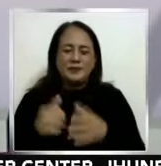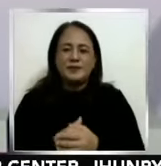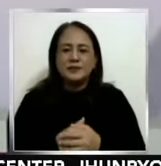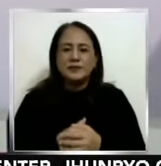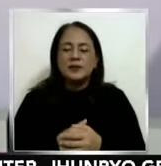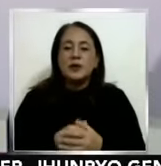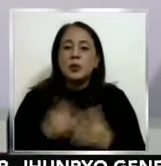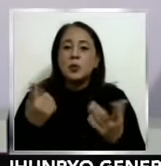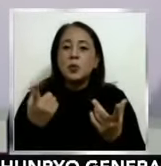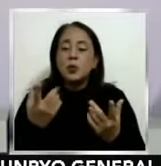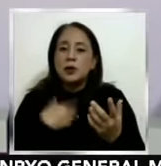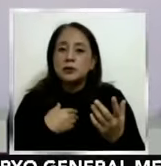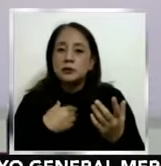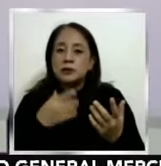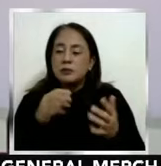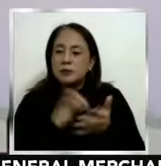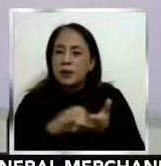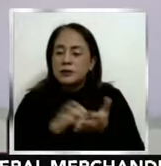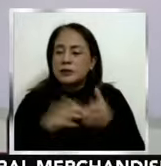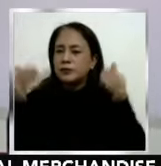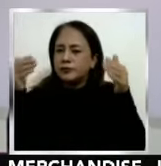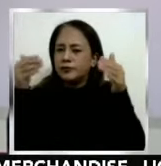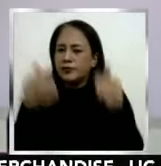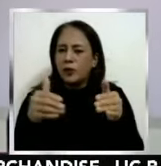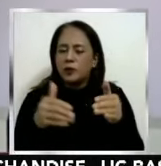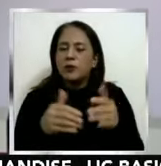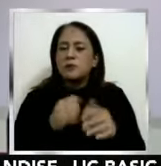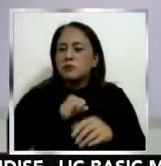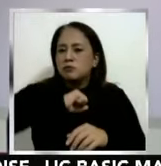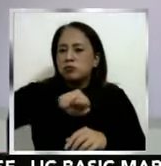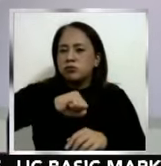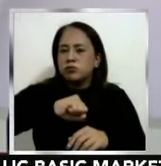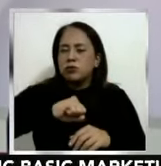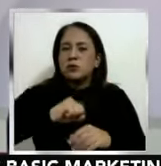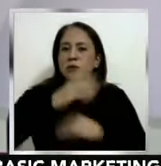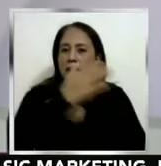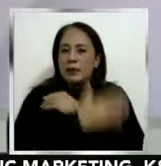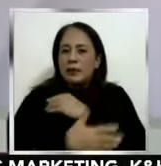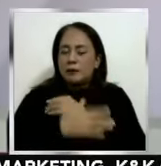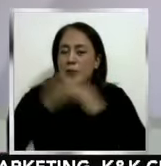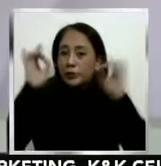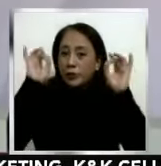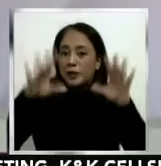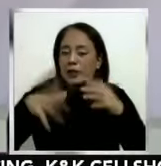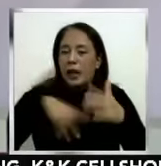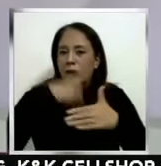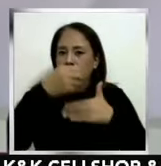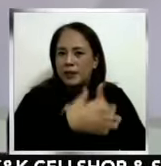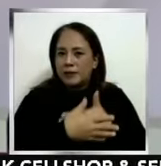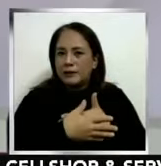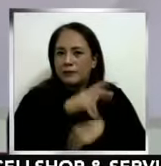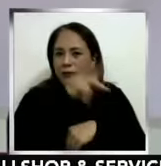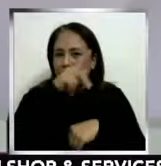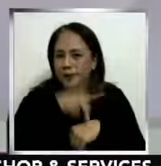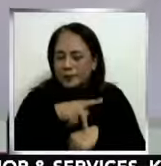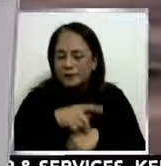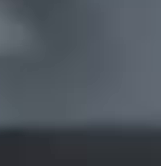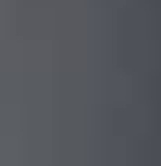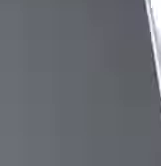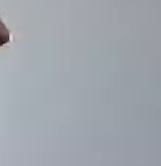ensayo sa sentro raw sa paglaban sa mga banta mula sa labas ng bansa. Tinutukan niya ni Maki